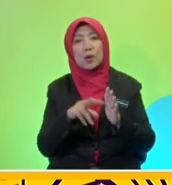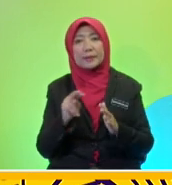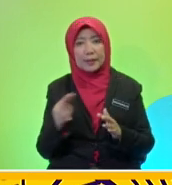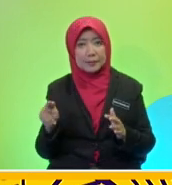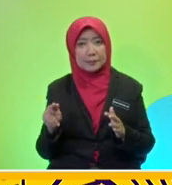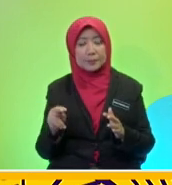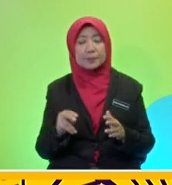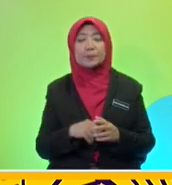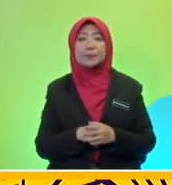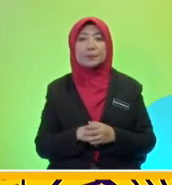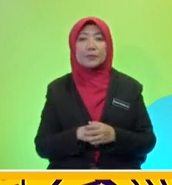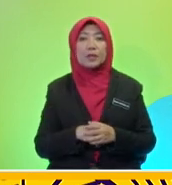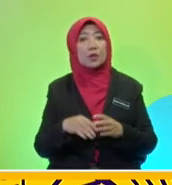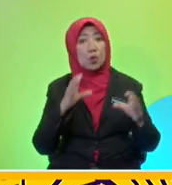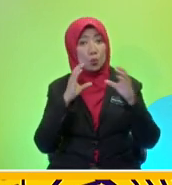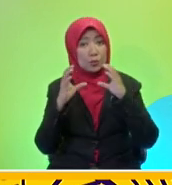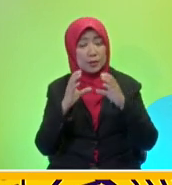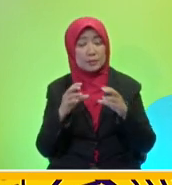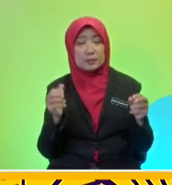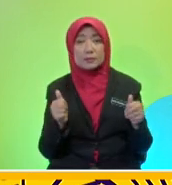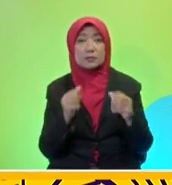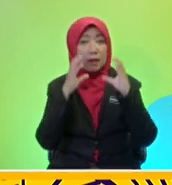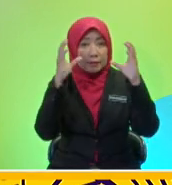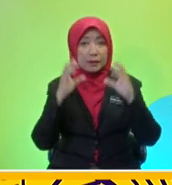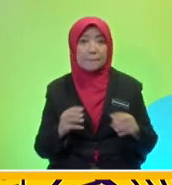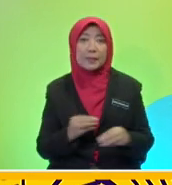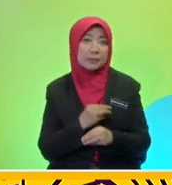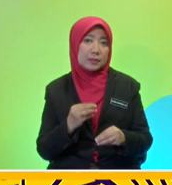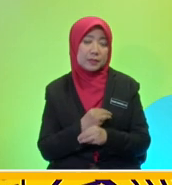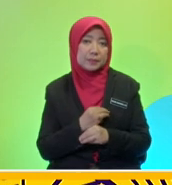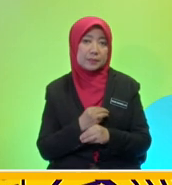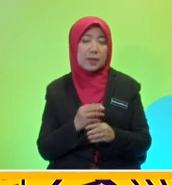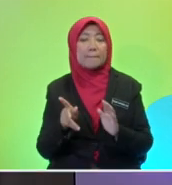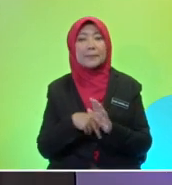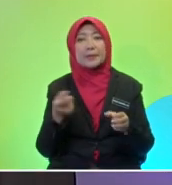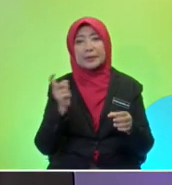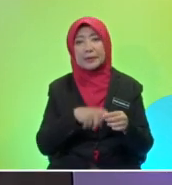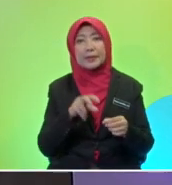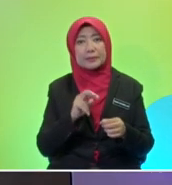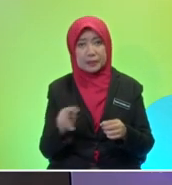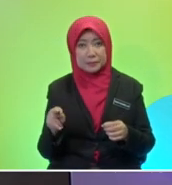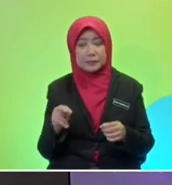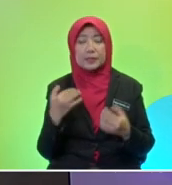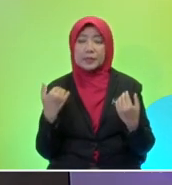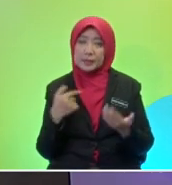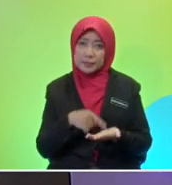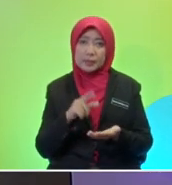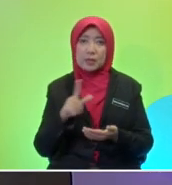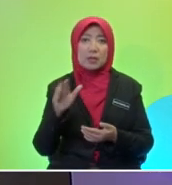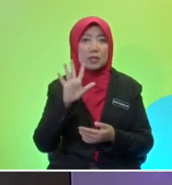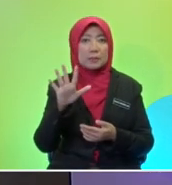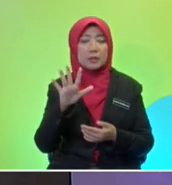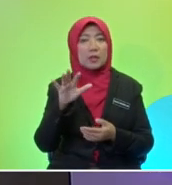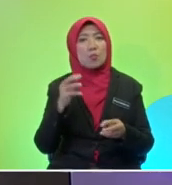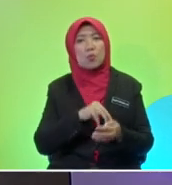oke yang keempatlah komunikasi secara Matematik dan yang kelima adalah secara berkaitan inilah 5 detik yang mana murid-murid